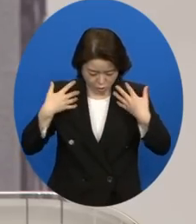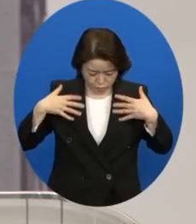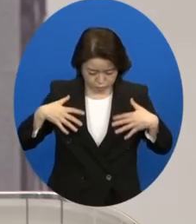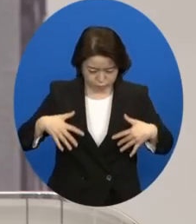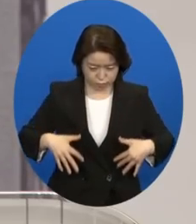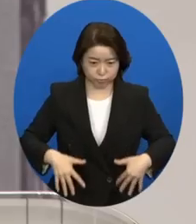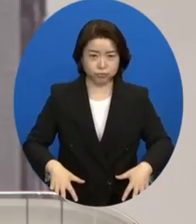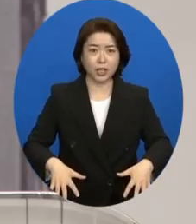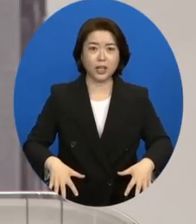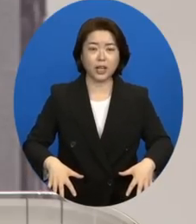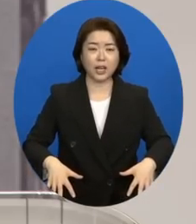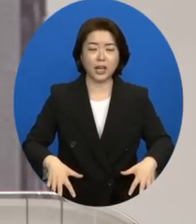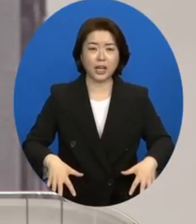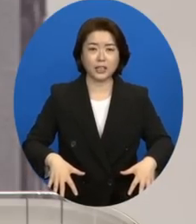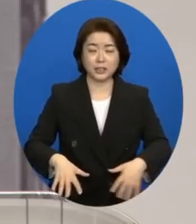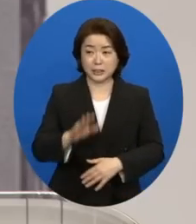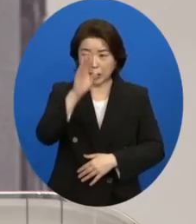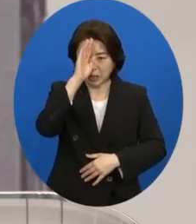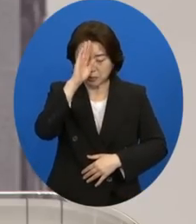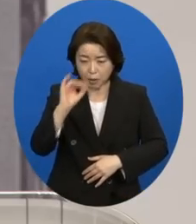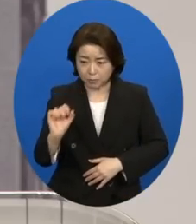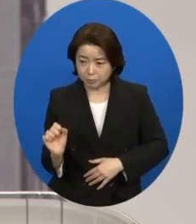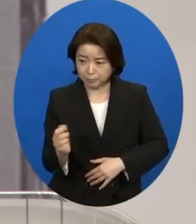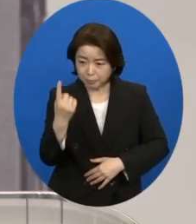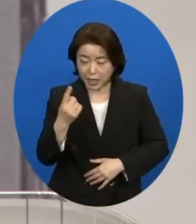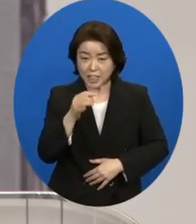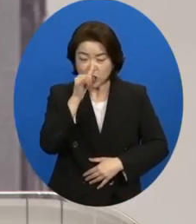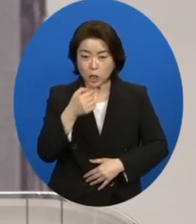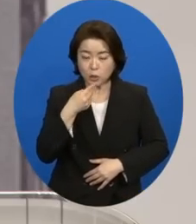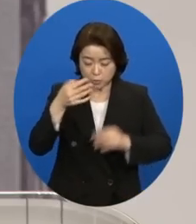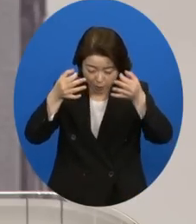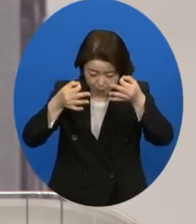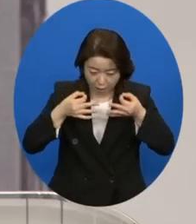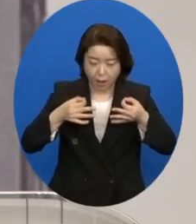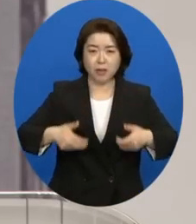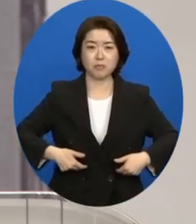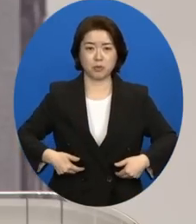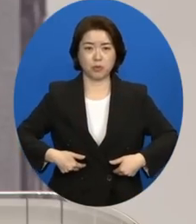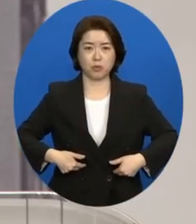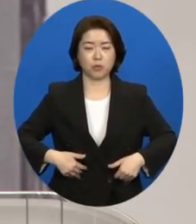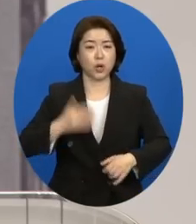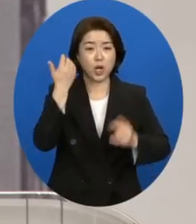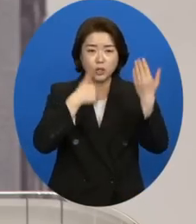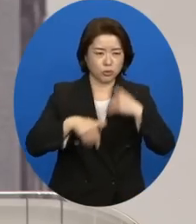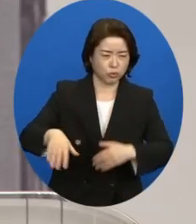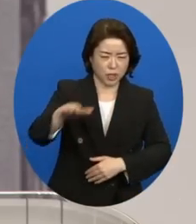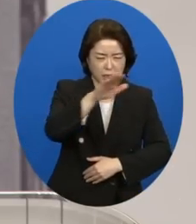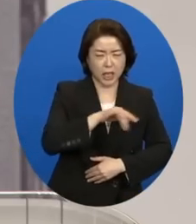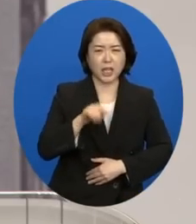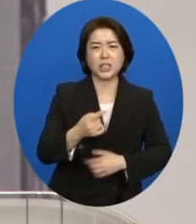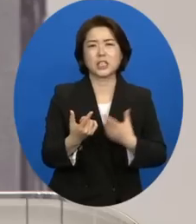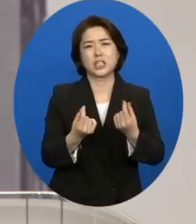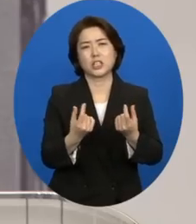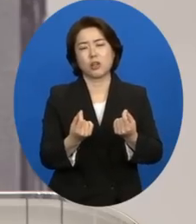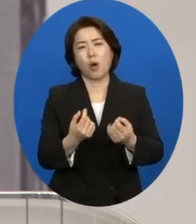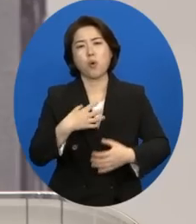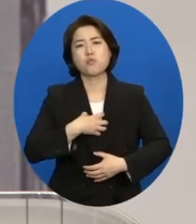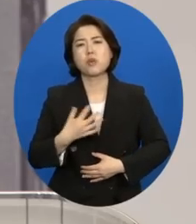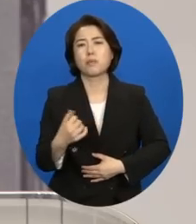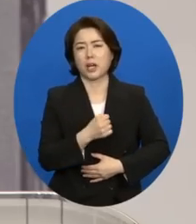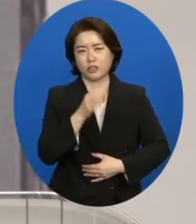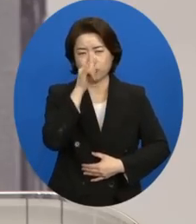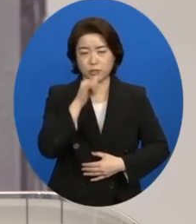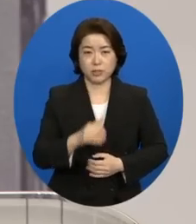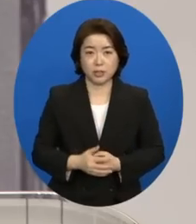종으로 발전하고 있지 않은가를 돌아봐야 됩니다 누구나이 위험성이 있기 때문에 그렇죠 그렇다면 어떻게 내가